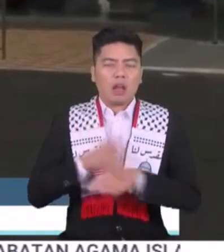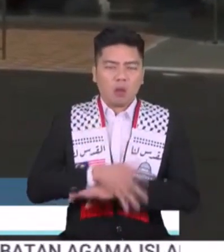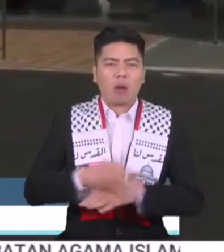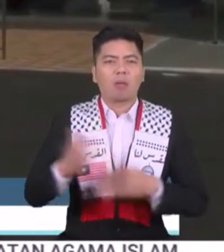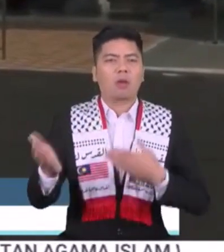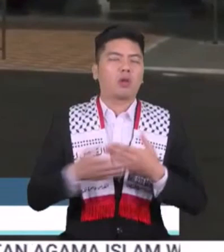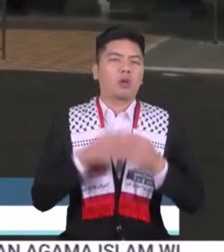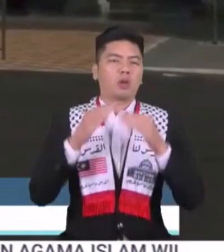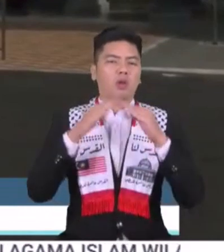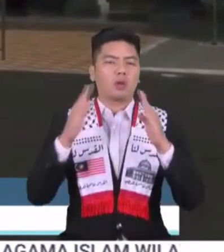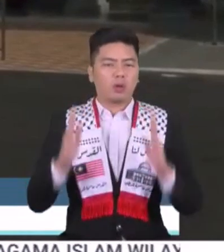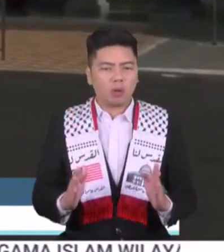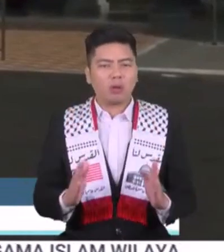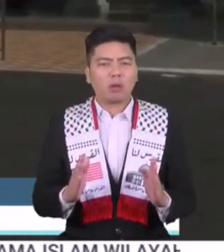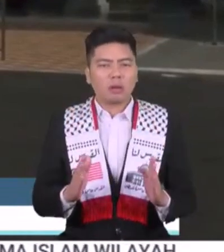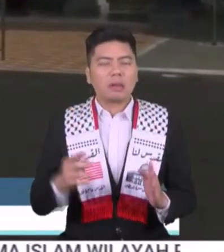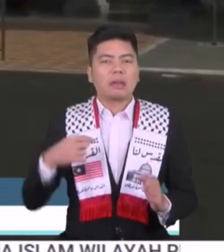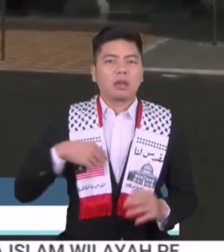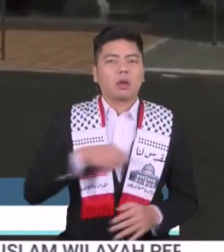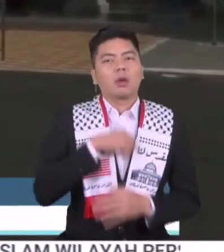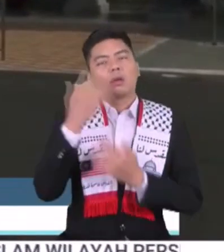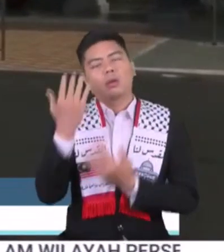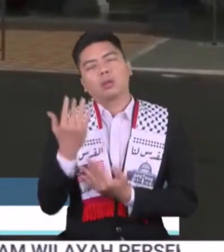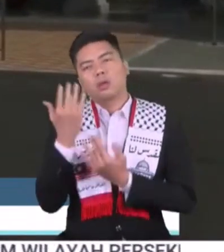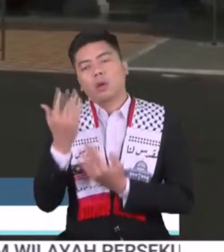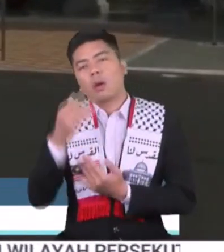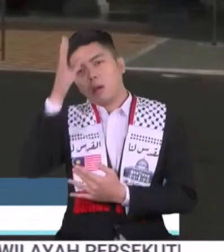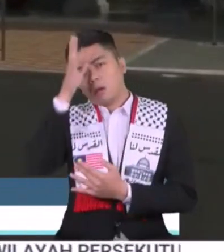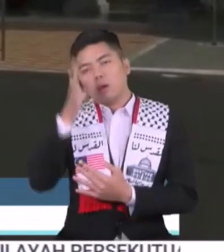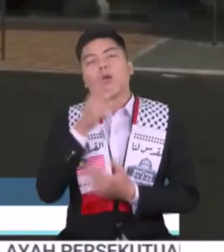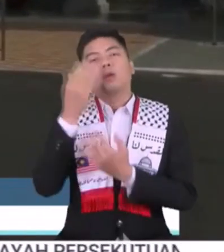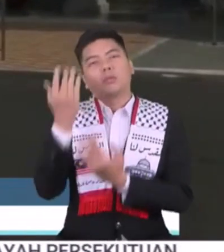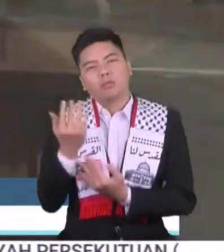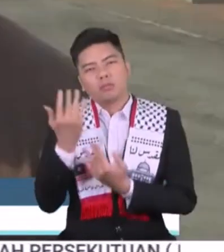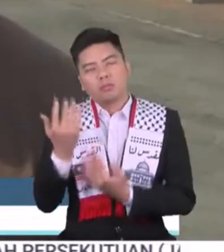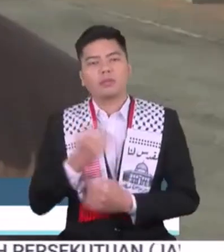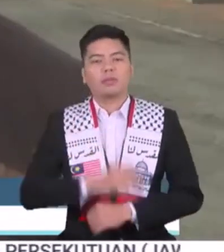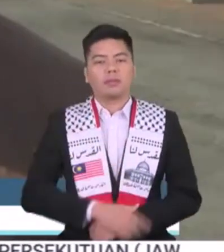pun kita terpaksa tunggu untuk ibu bapa kan.